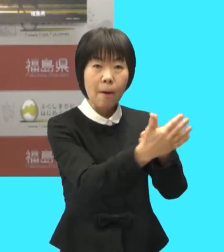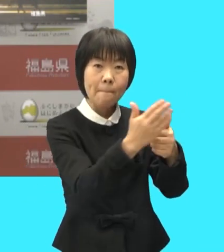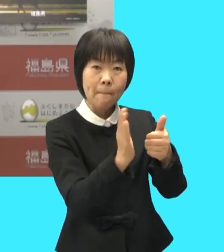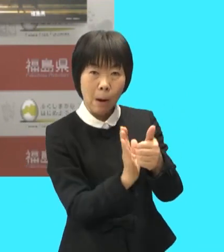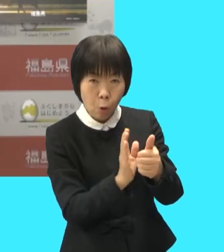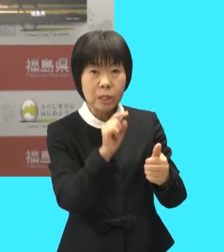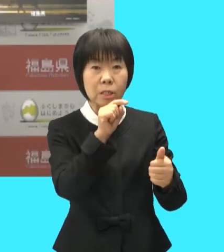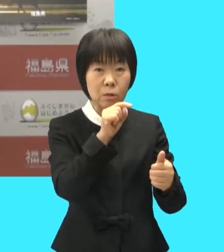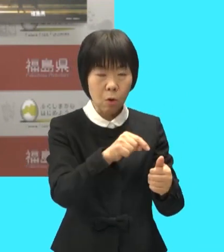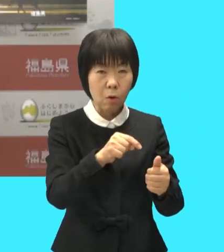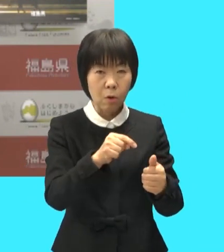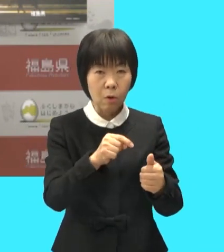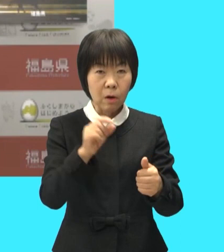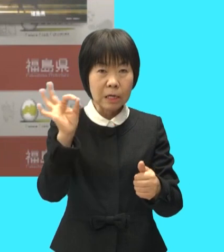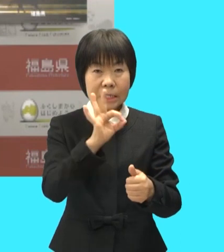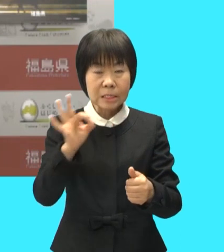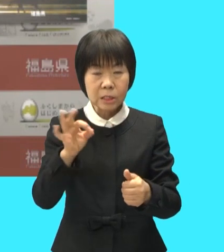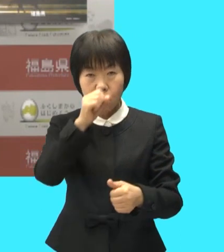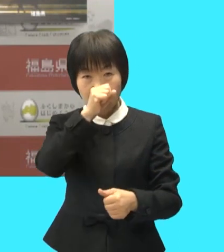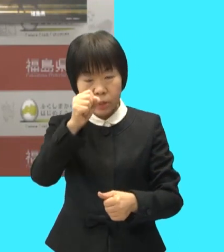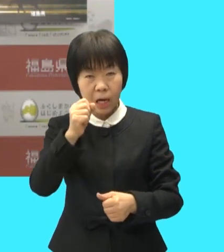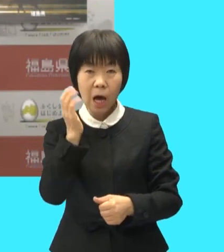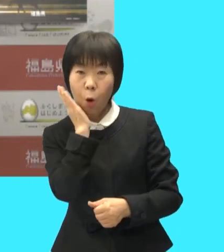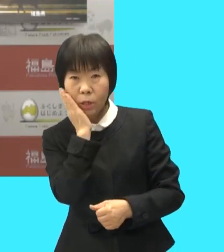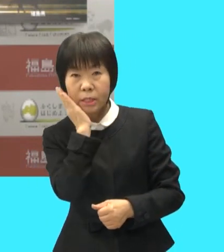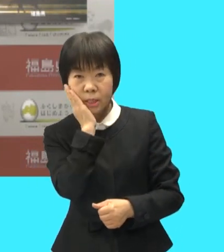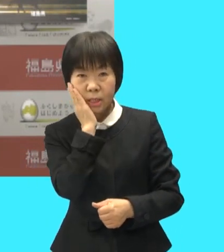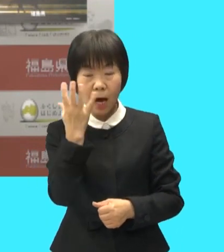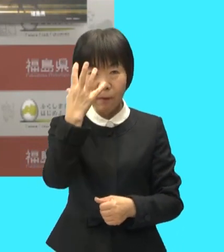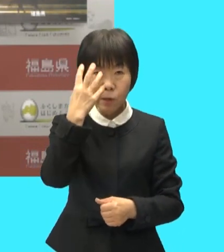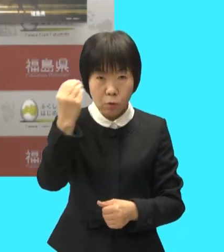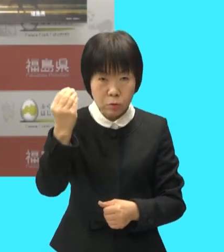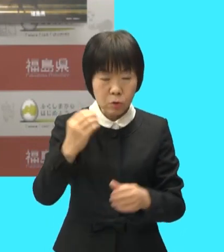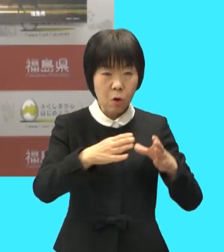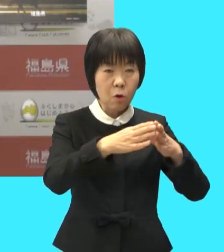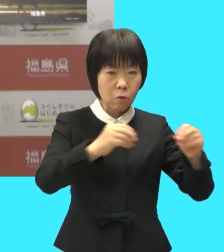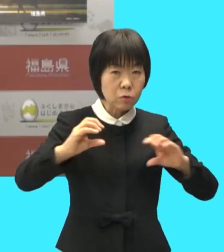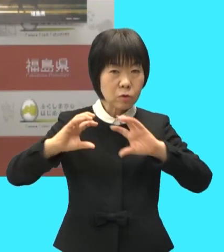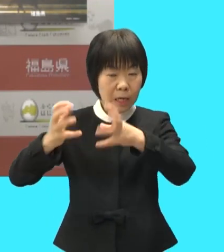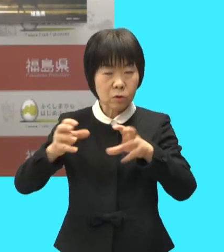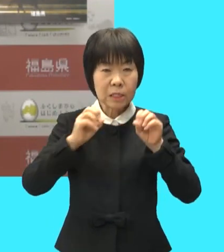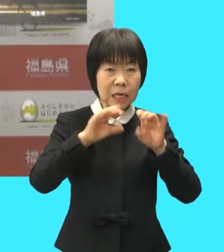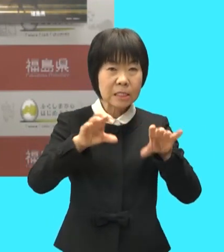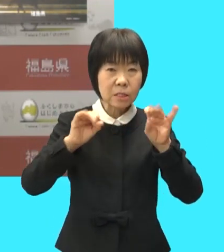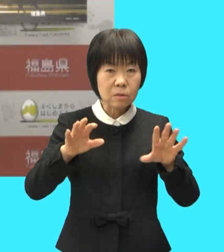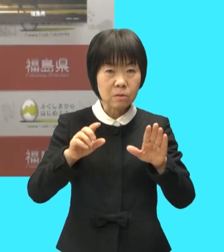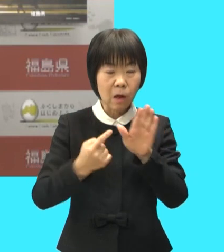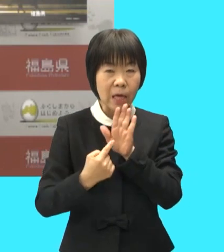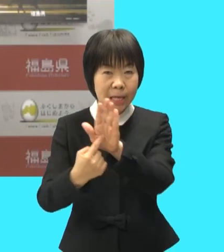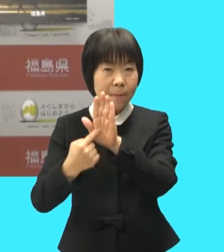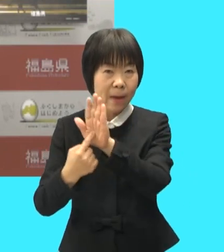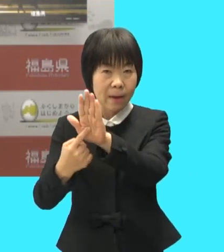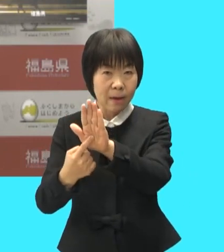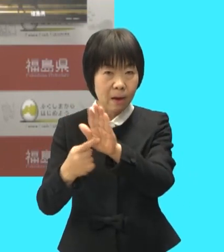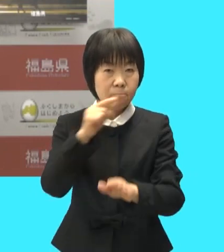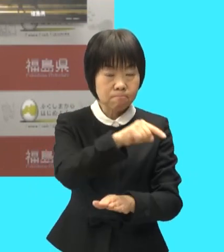対策と、品質の高さ、美味しさ、魅力を国内外に発信する攻めの対策